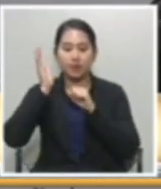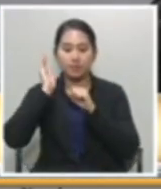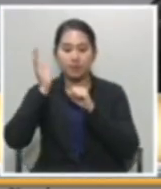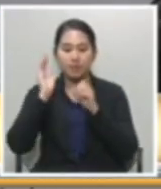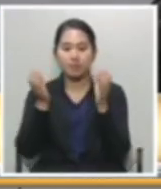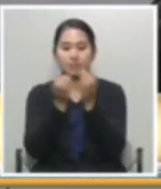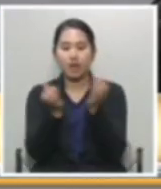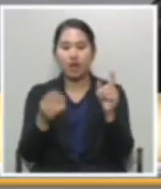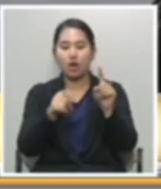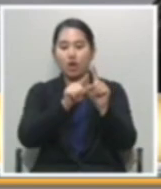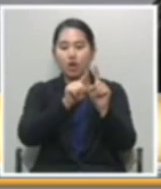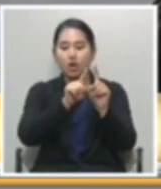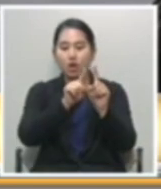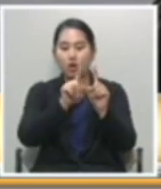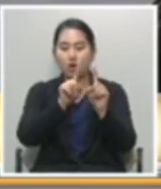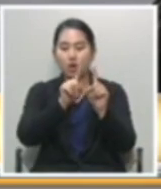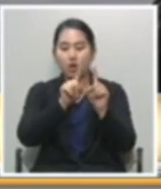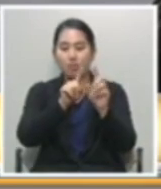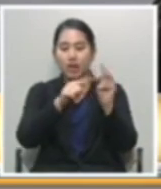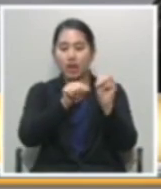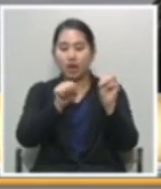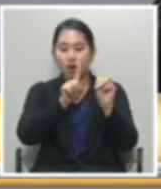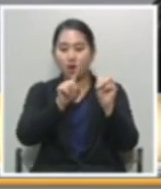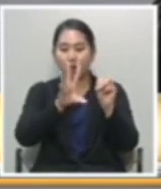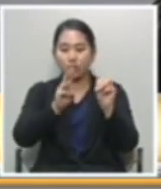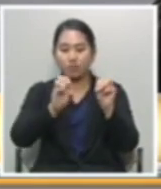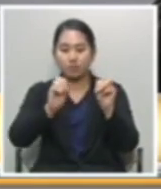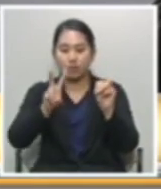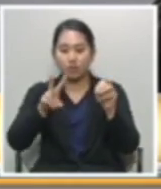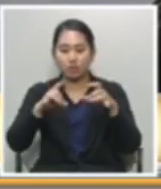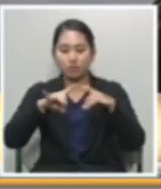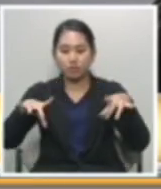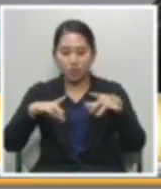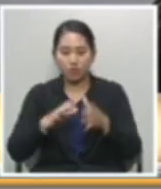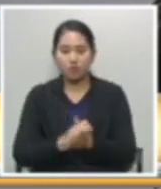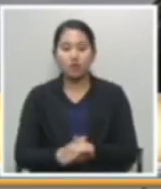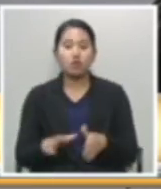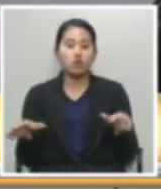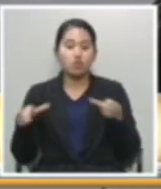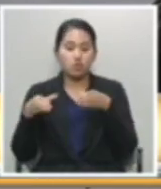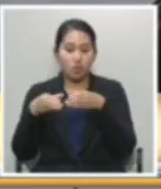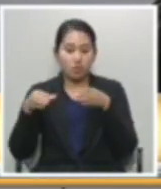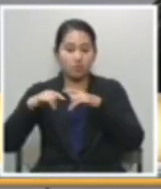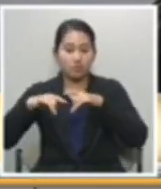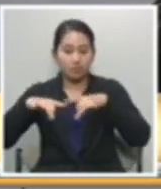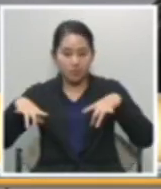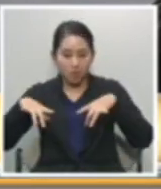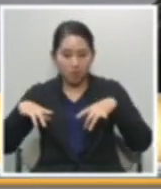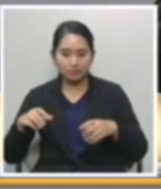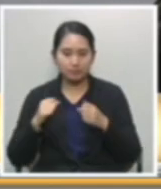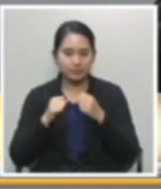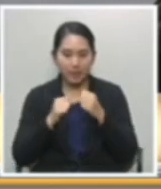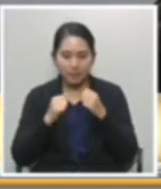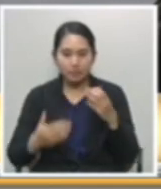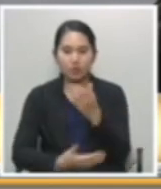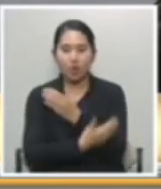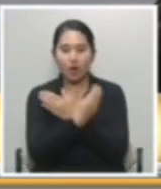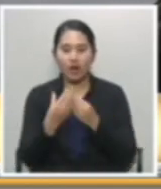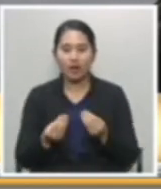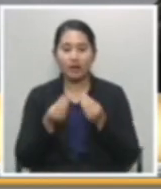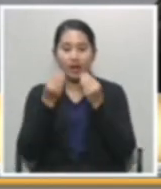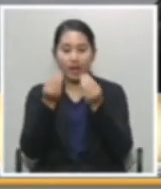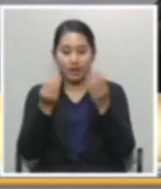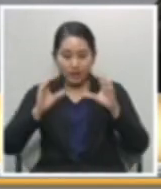ตามมาตรา162เนี่ยฮะพรรคฝ่ายค้านพยายามให้โอกาสรัฐบาลนะ